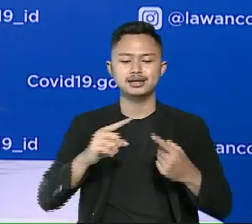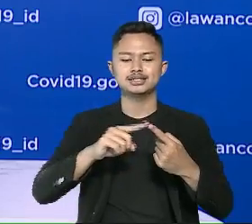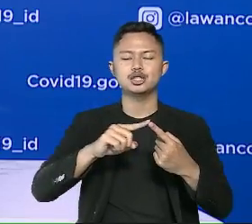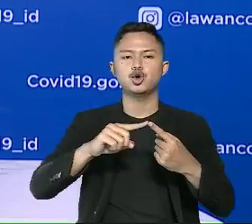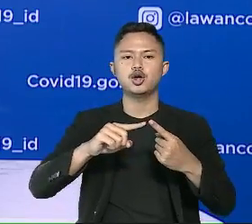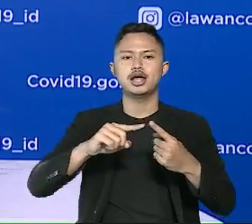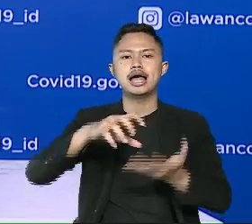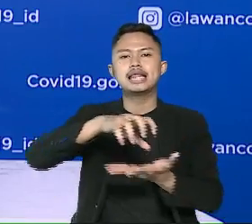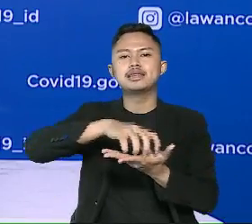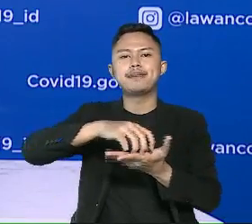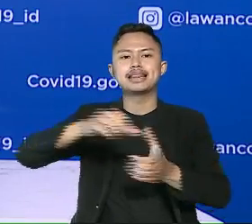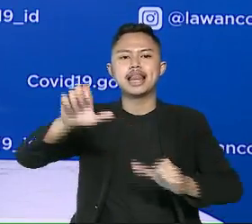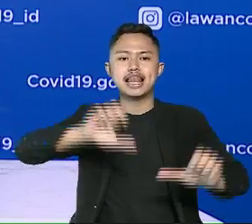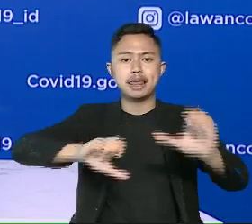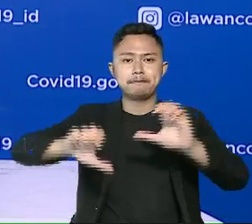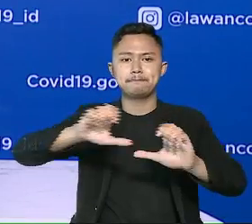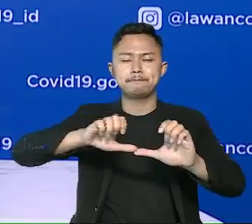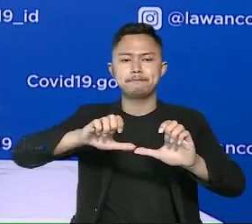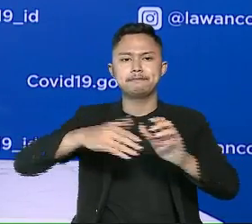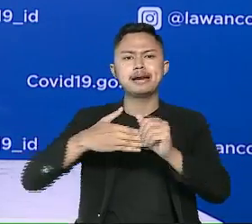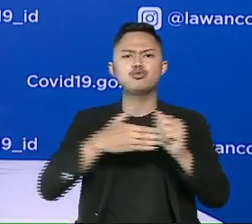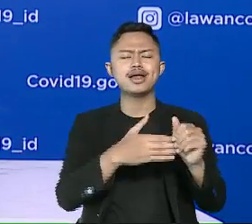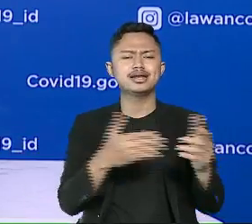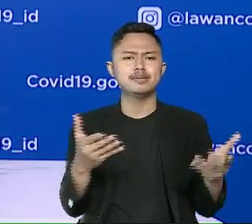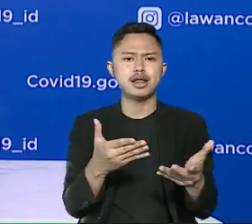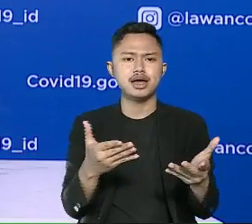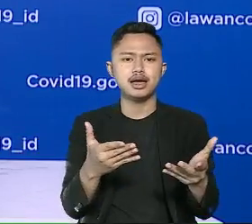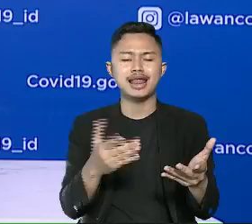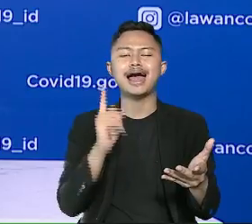pemeriksaan COVID-19 yang telah terdaftar dalam